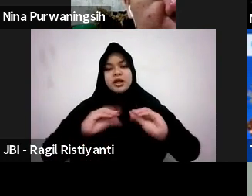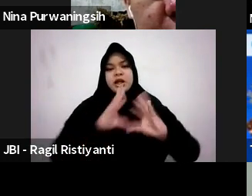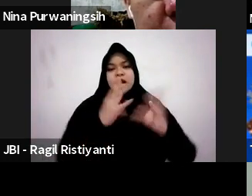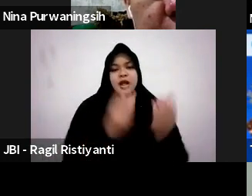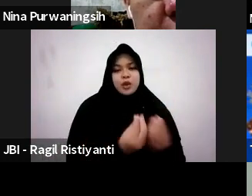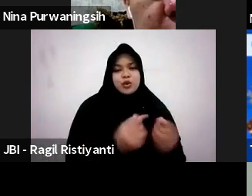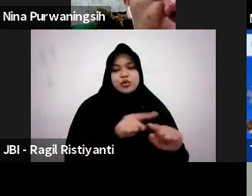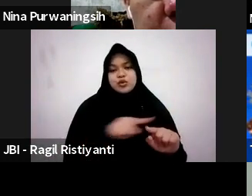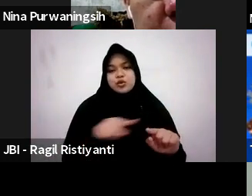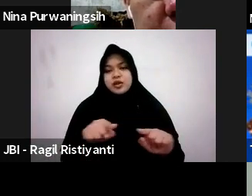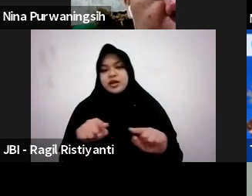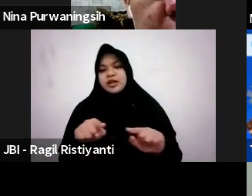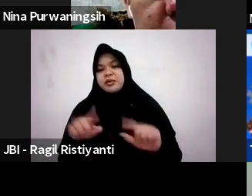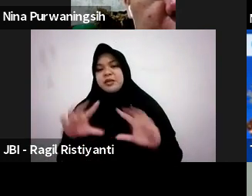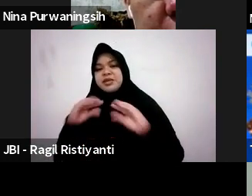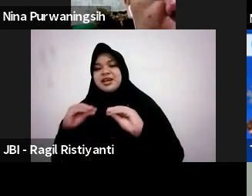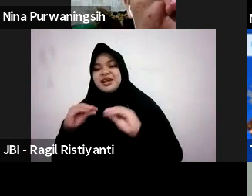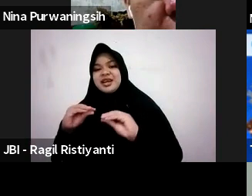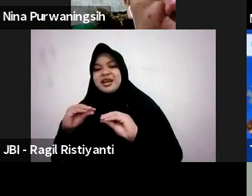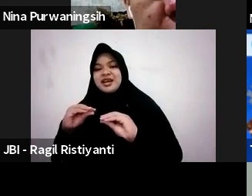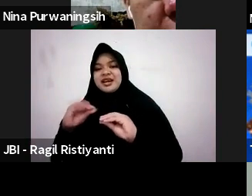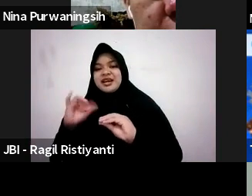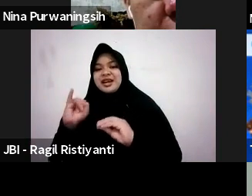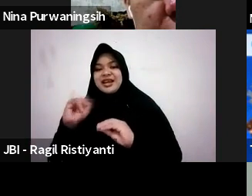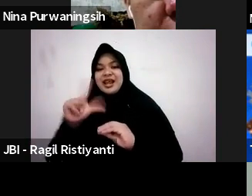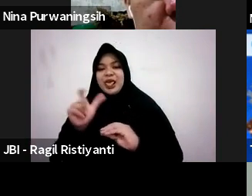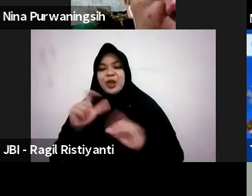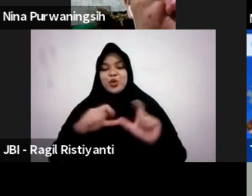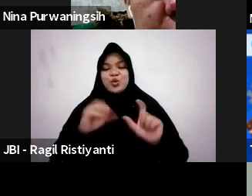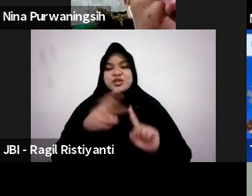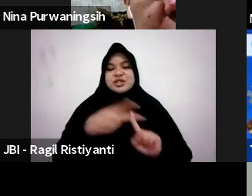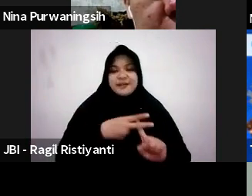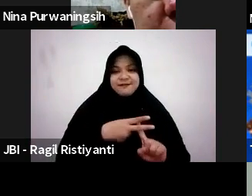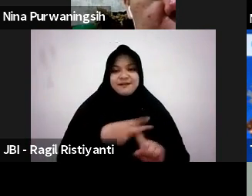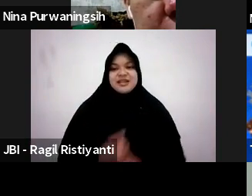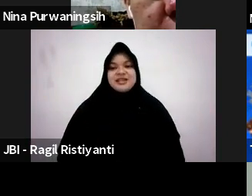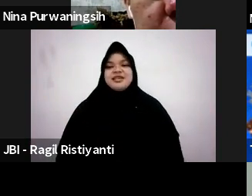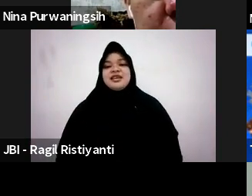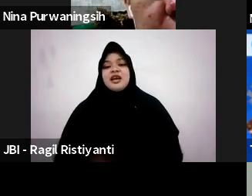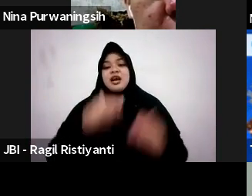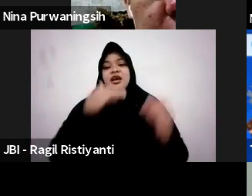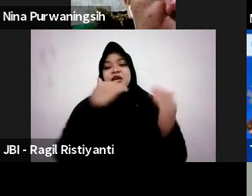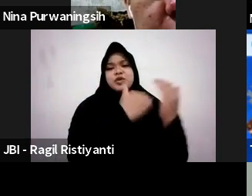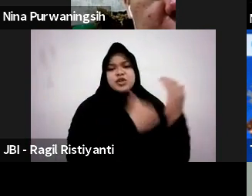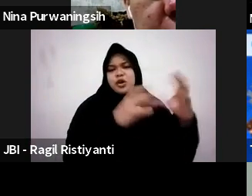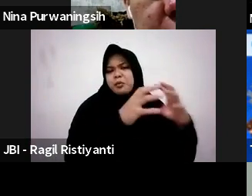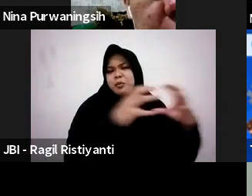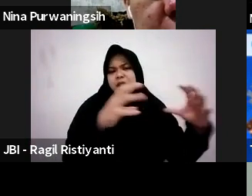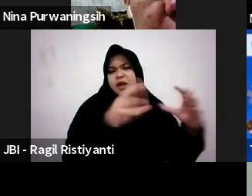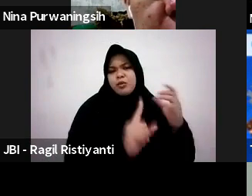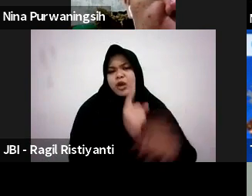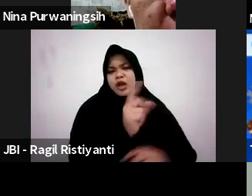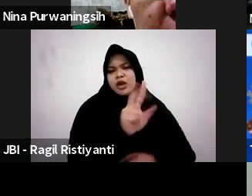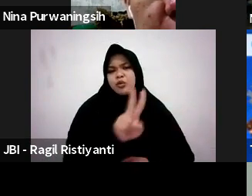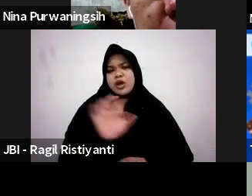pendidikan ilusi yang pertama kebijakannya udah banyak sekali mulai dari 2002